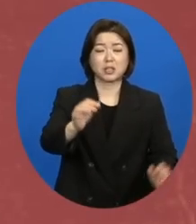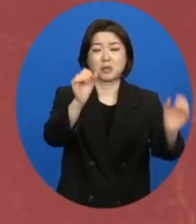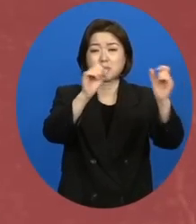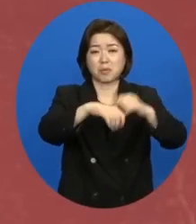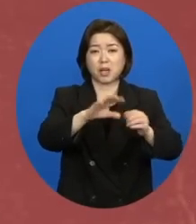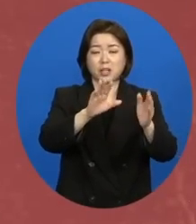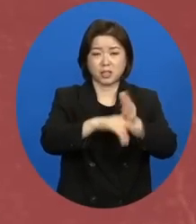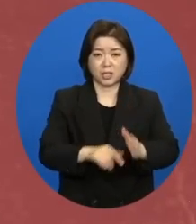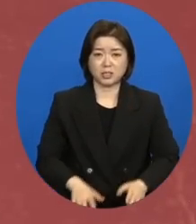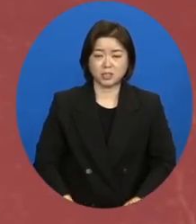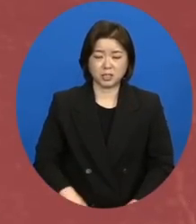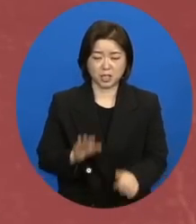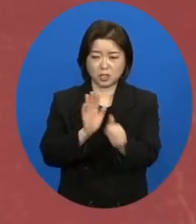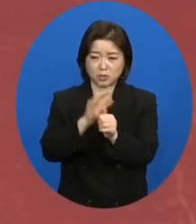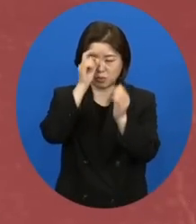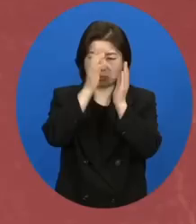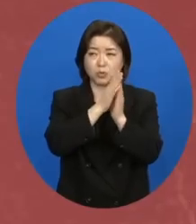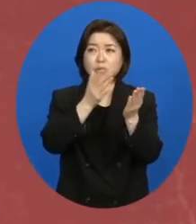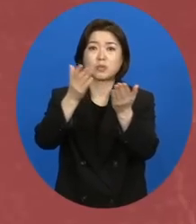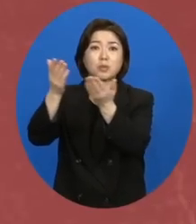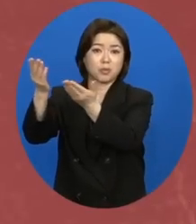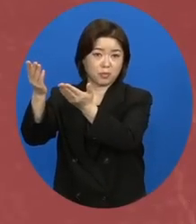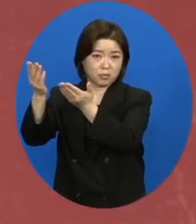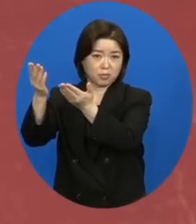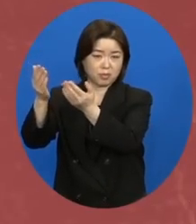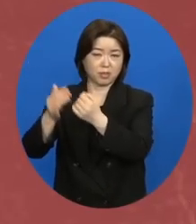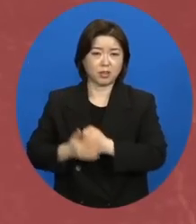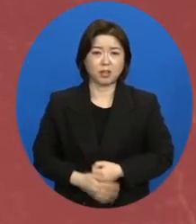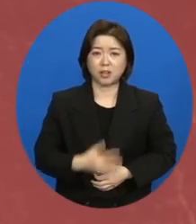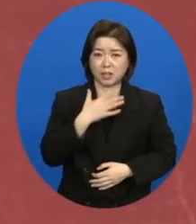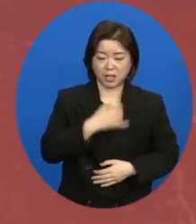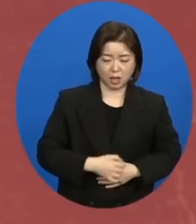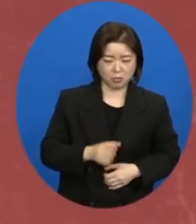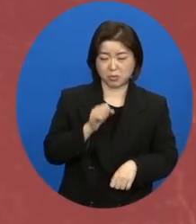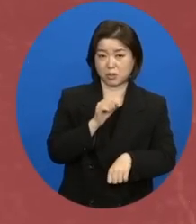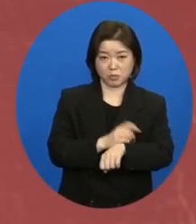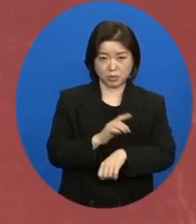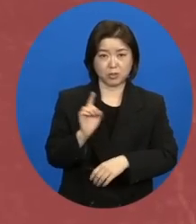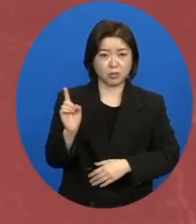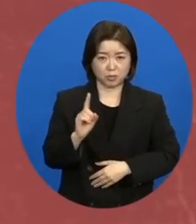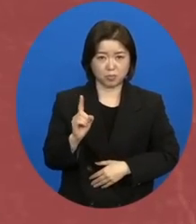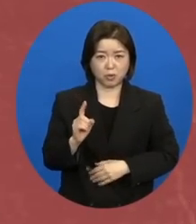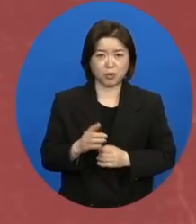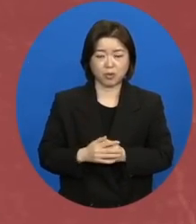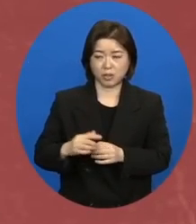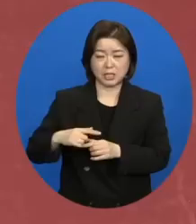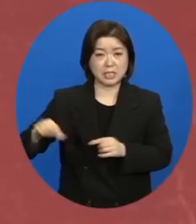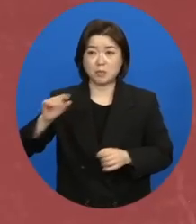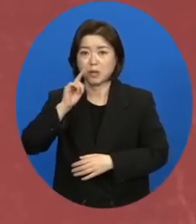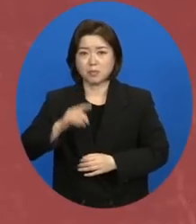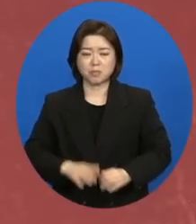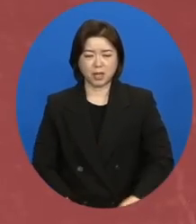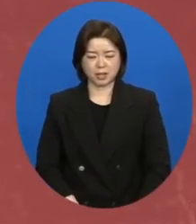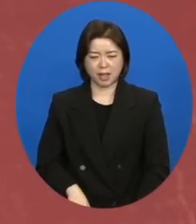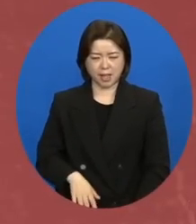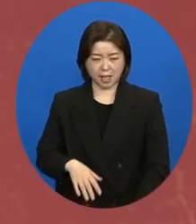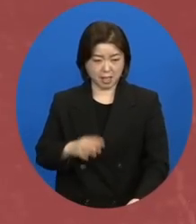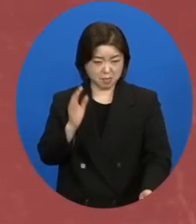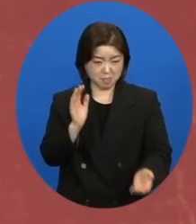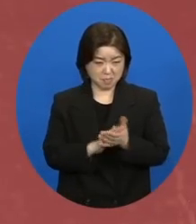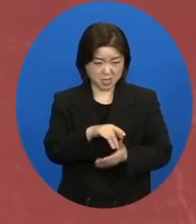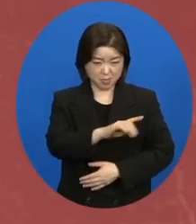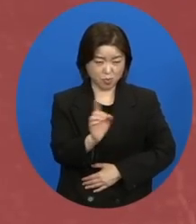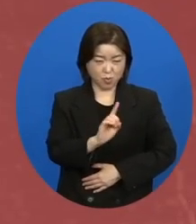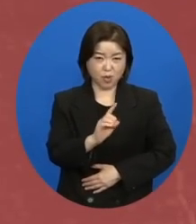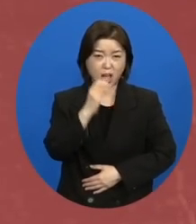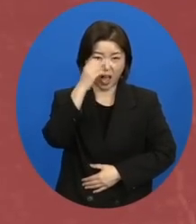때에 중보 기도해. 사실 아브라함 성격이요. 일본 말인데 아싸리라고, 우리가 아싸라다